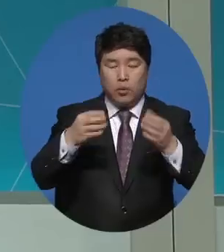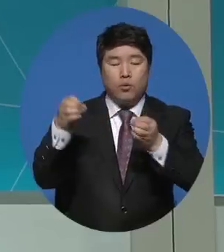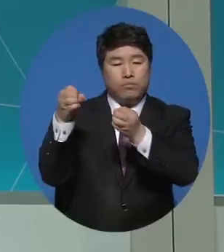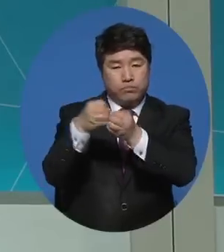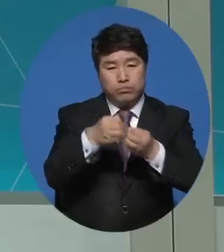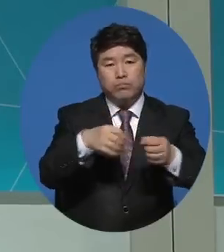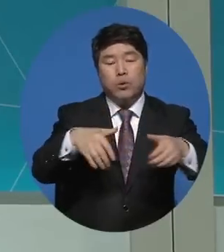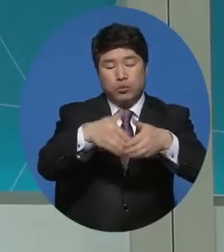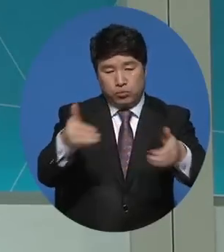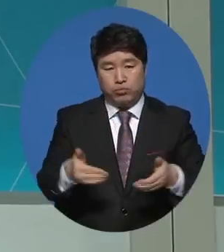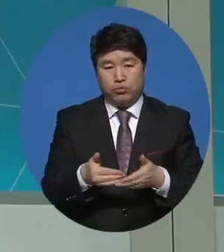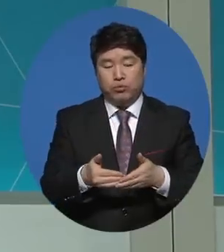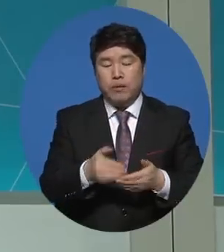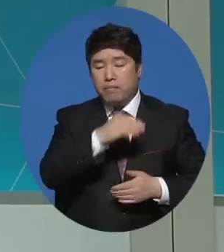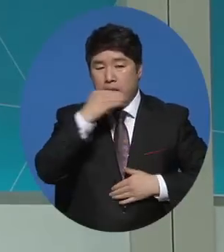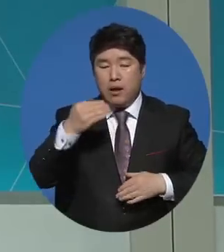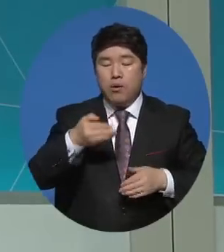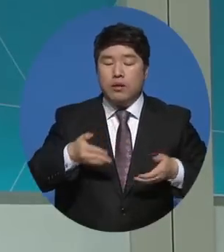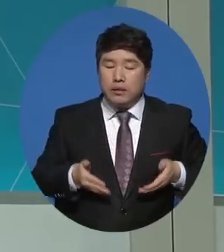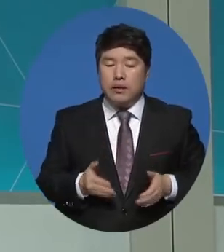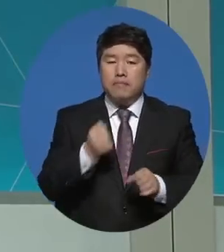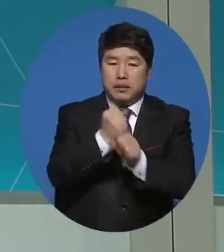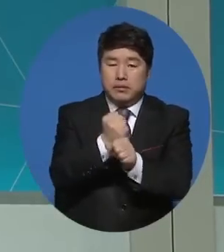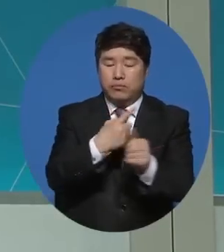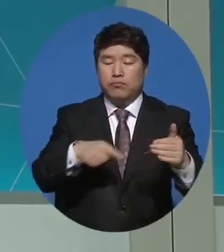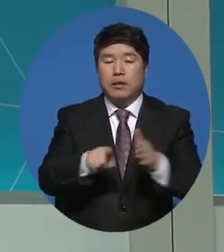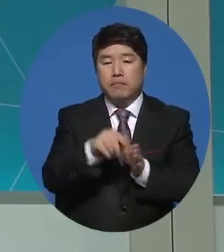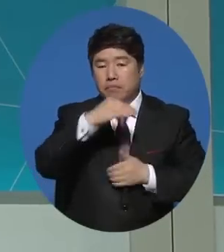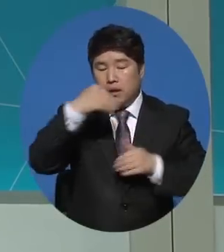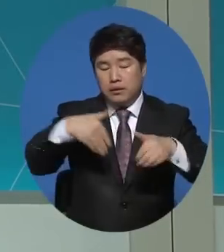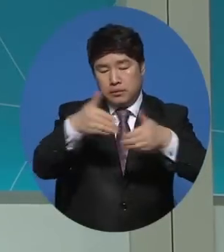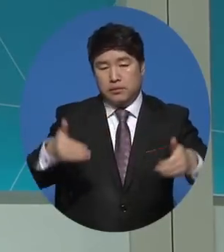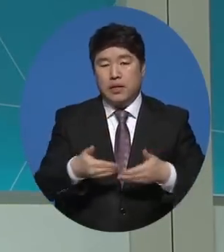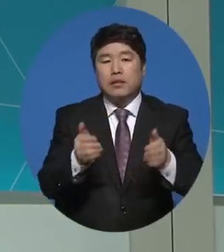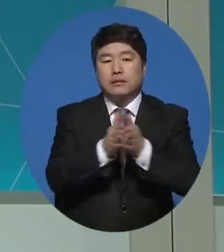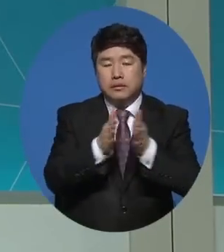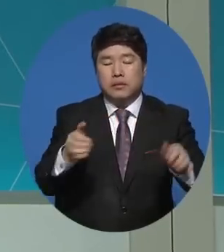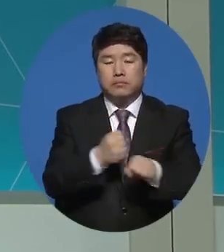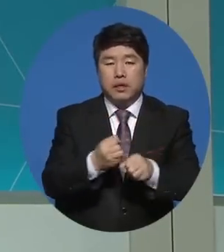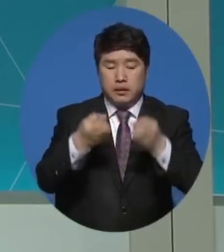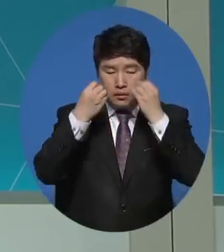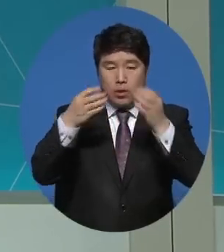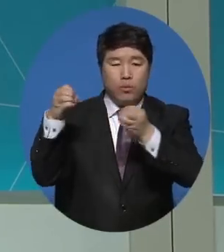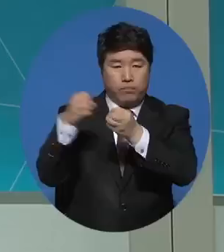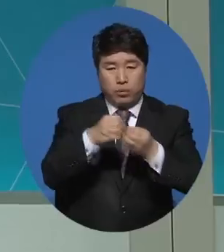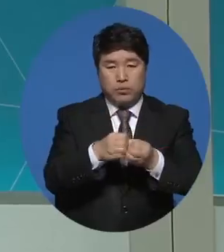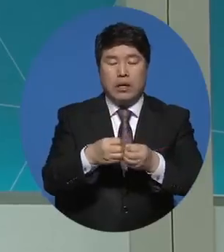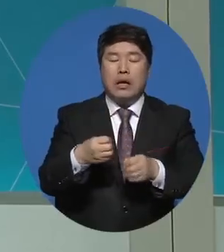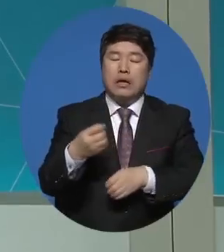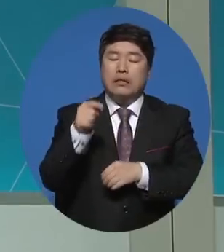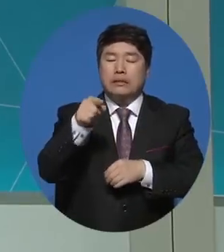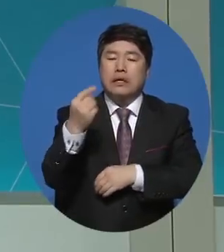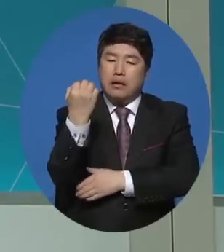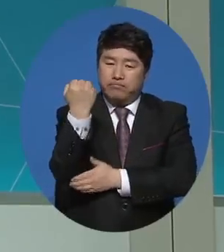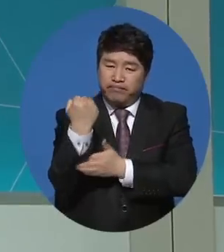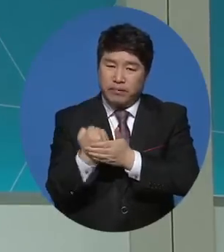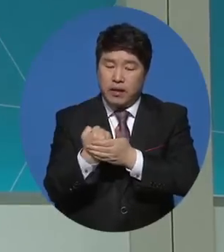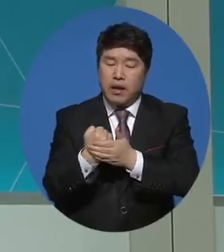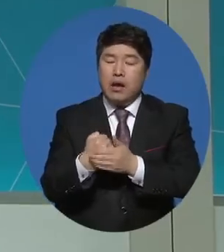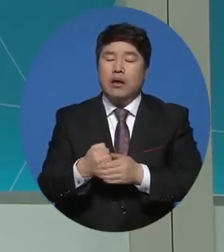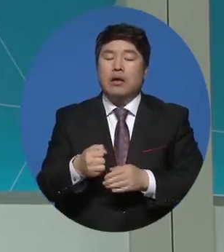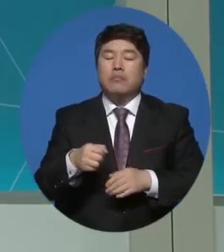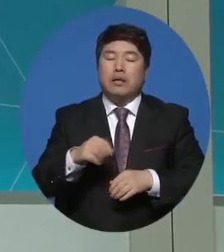거듭나기 위해서 바른 정당을 시작을 했습니다 새로운 보수는 기존의 낡은 보수 부패한 보수 기득권에